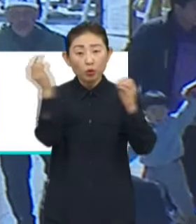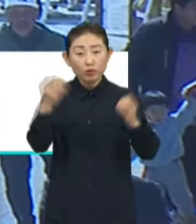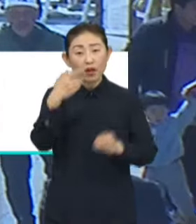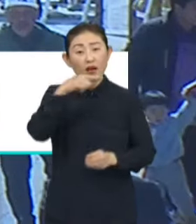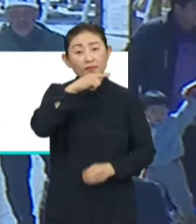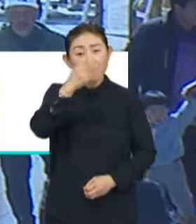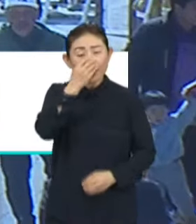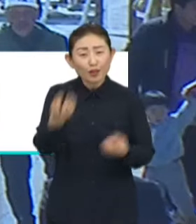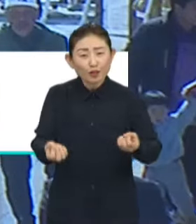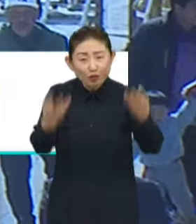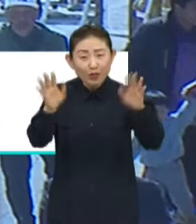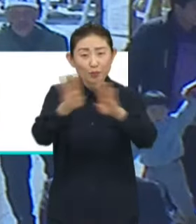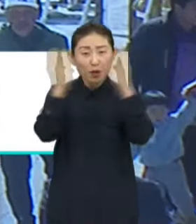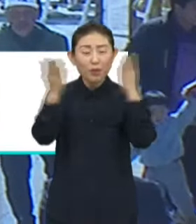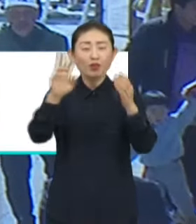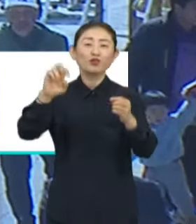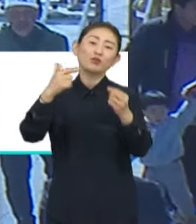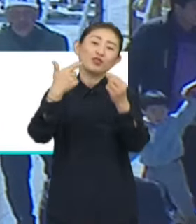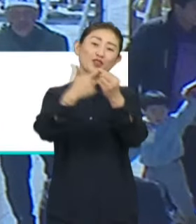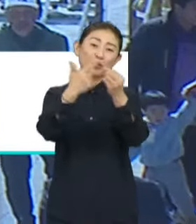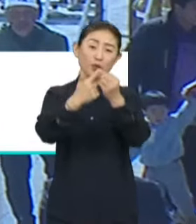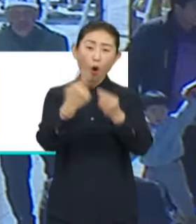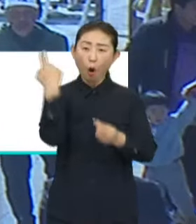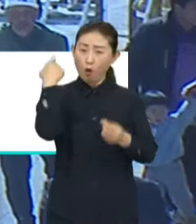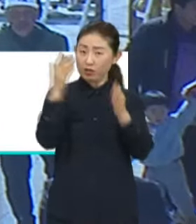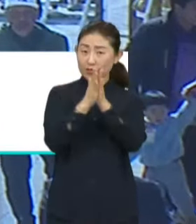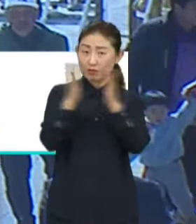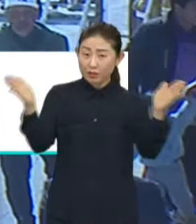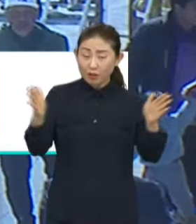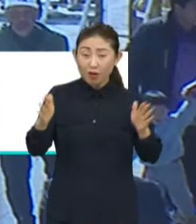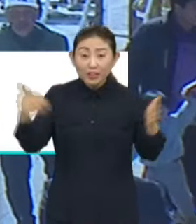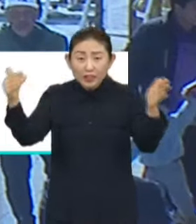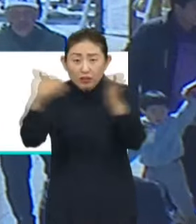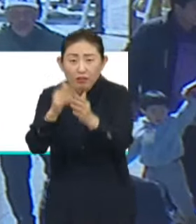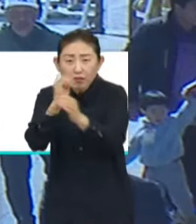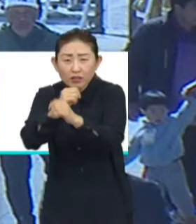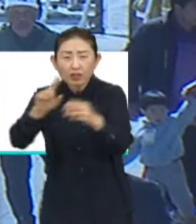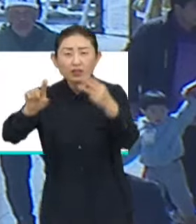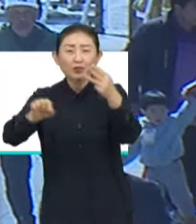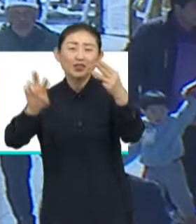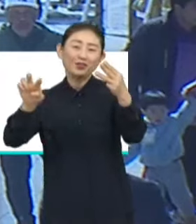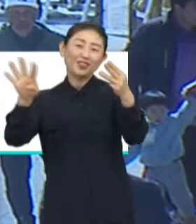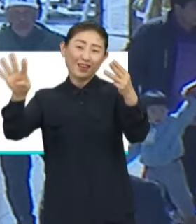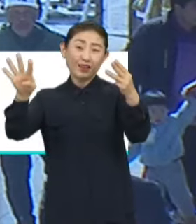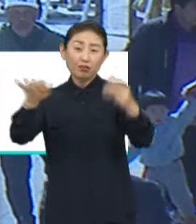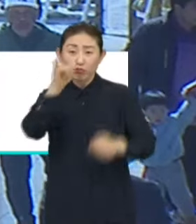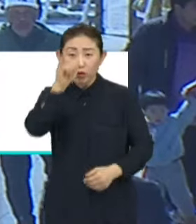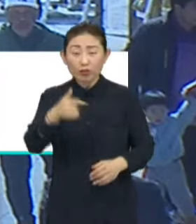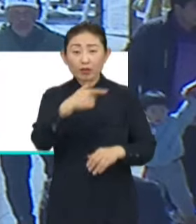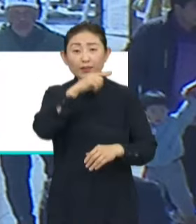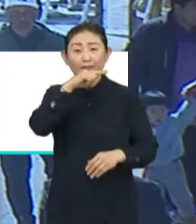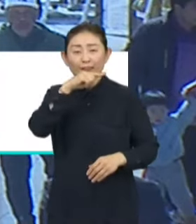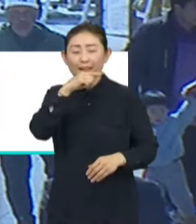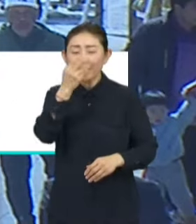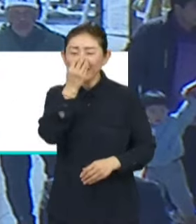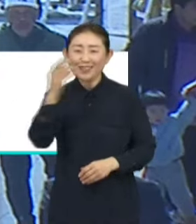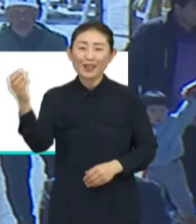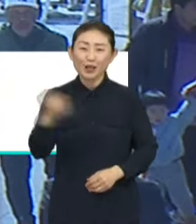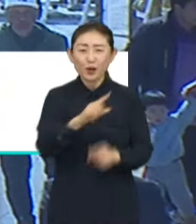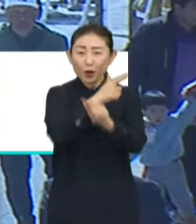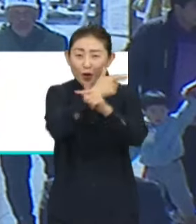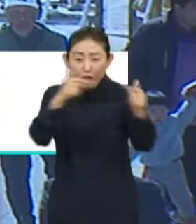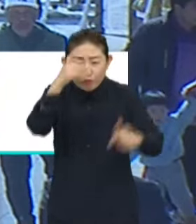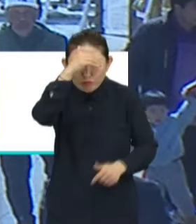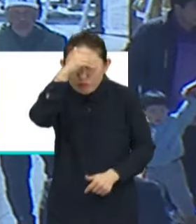올해로 26번째를 맞는 논산 딸기 축제가 어제 막을 올려 오는 24일까지 이어지는데요. 딸기를 주제로 한